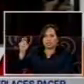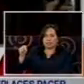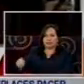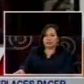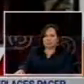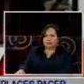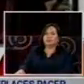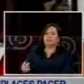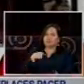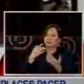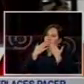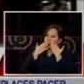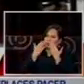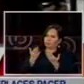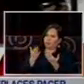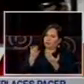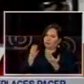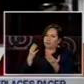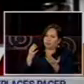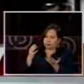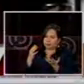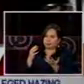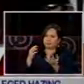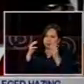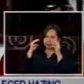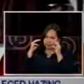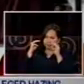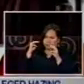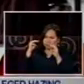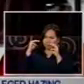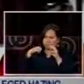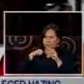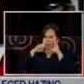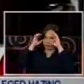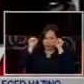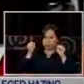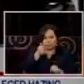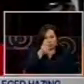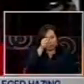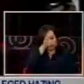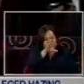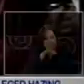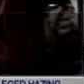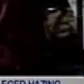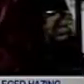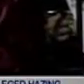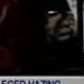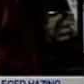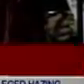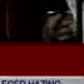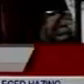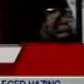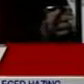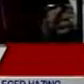Thank you, Mr. President. Madam Secretary, magandang hapon po. Magandang hapon po. Madam Secretary, hindi na po sana